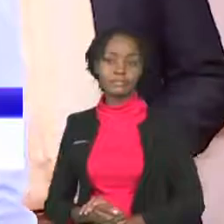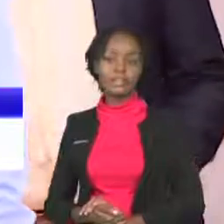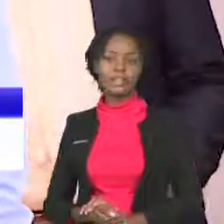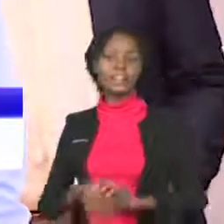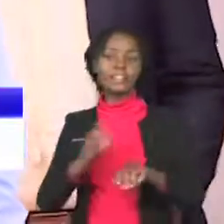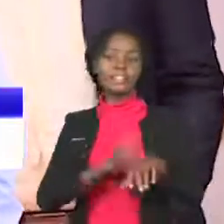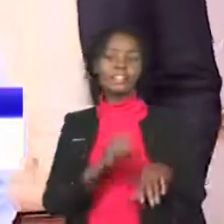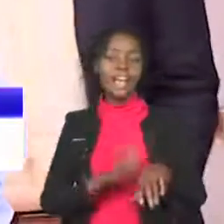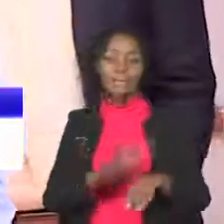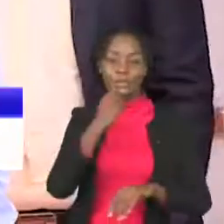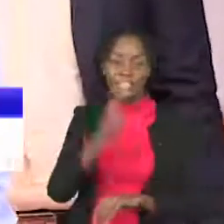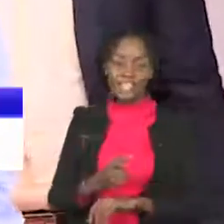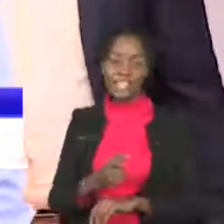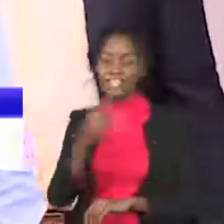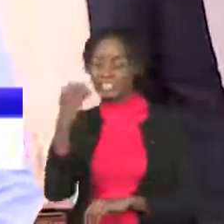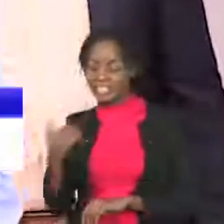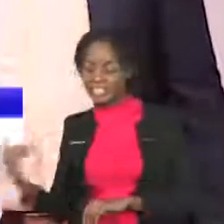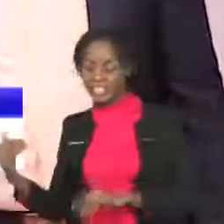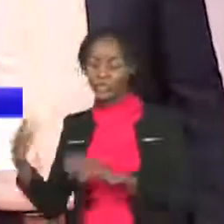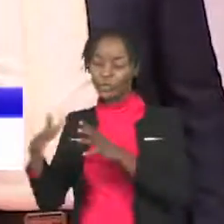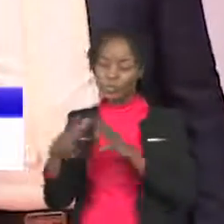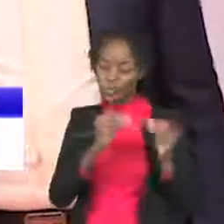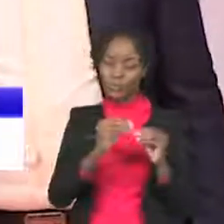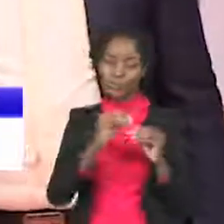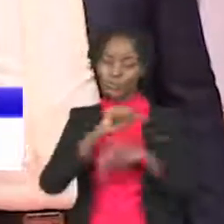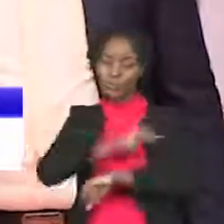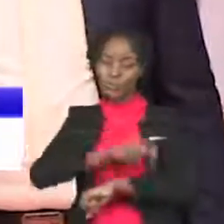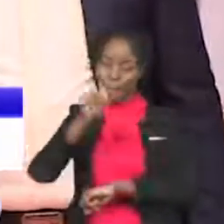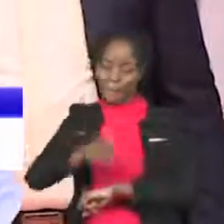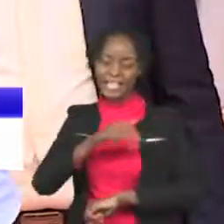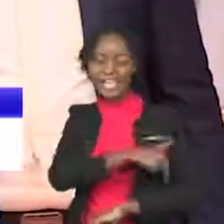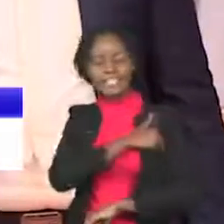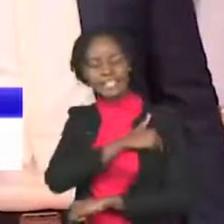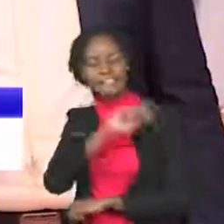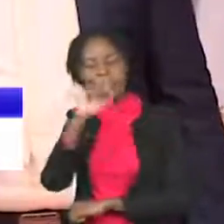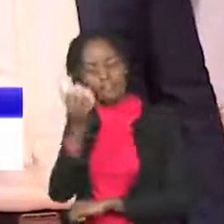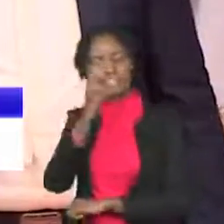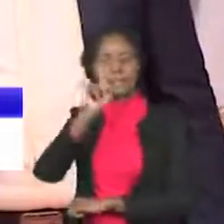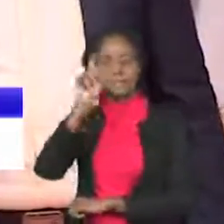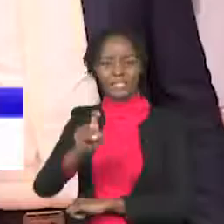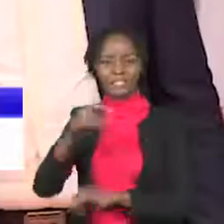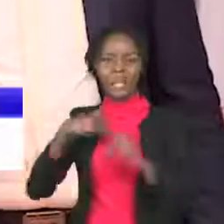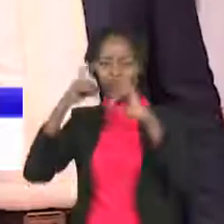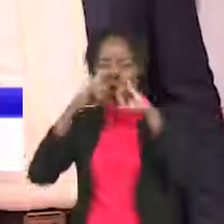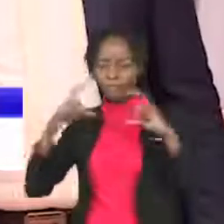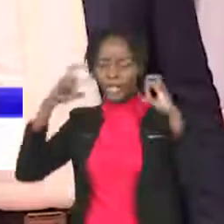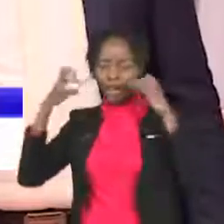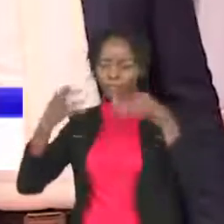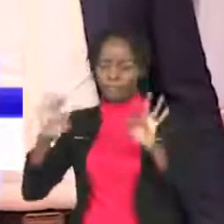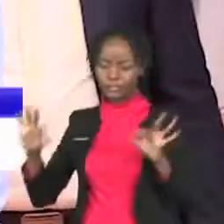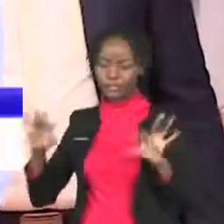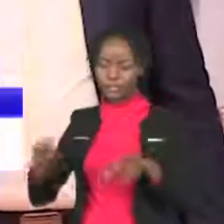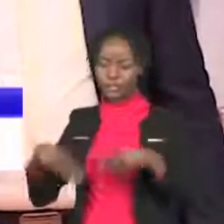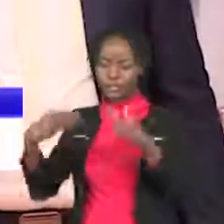Ukisema watoto waende shule, huyo chief kabla hajazungumza atembee na barakoa ya kupatia